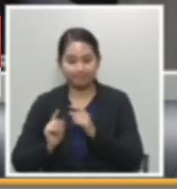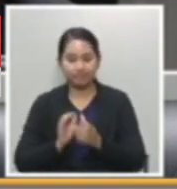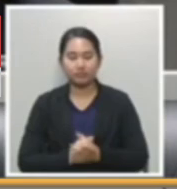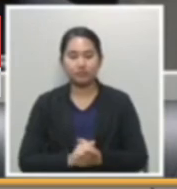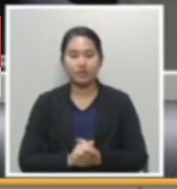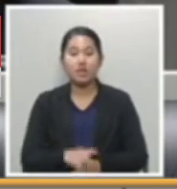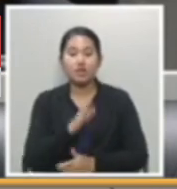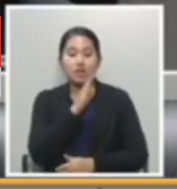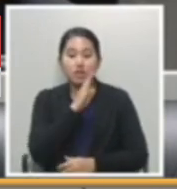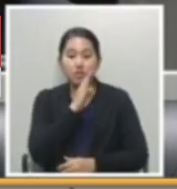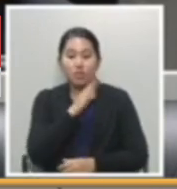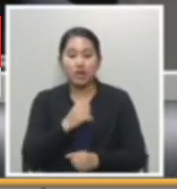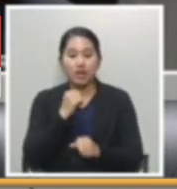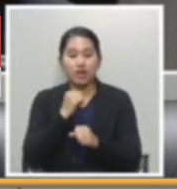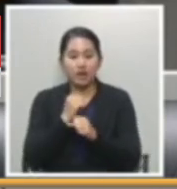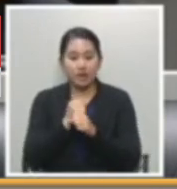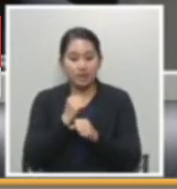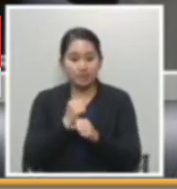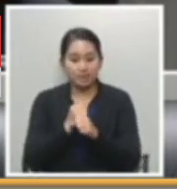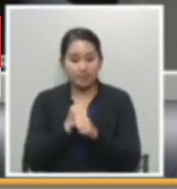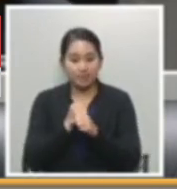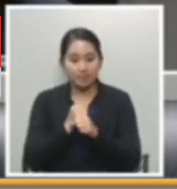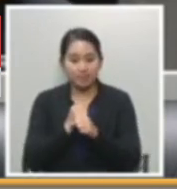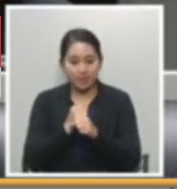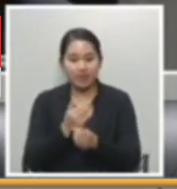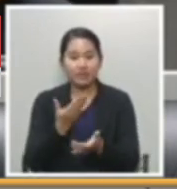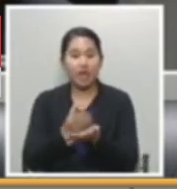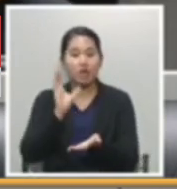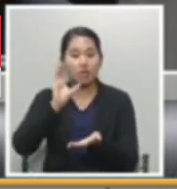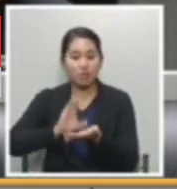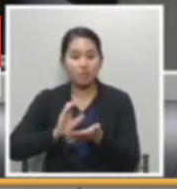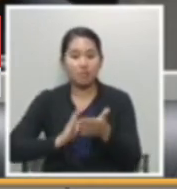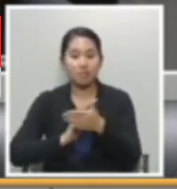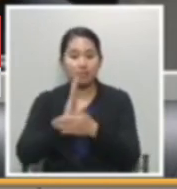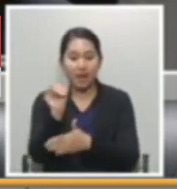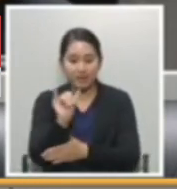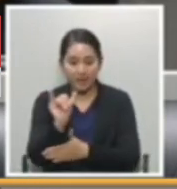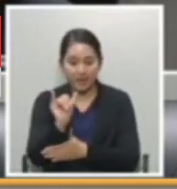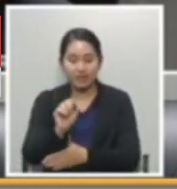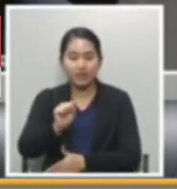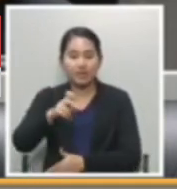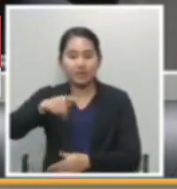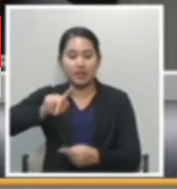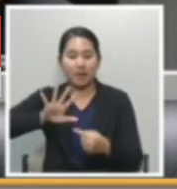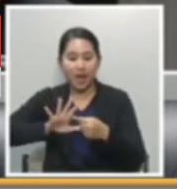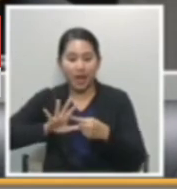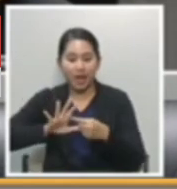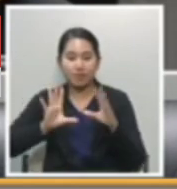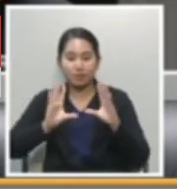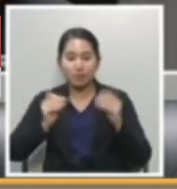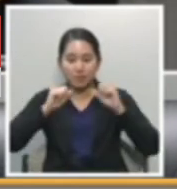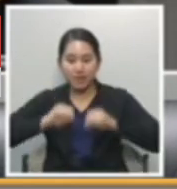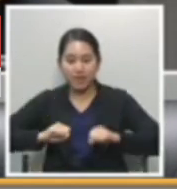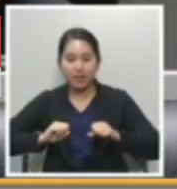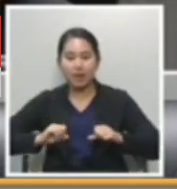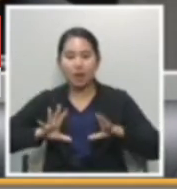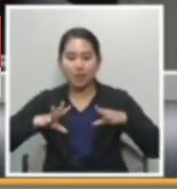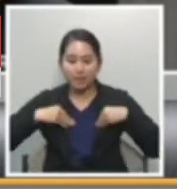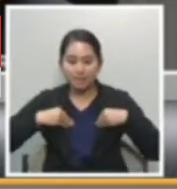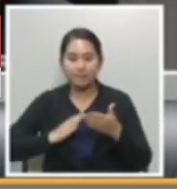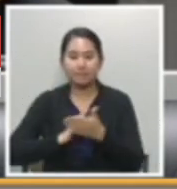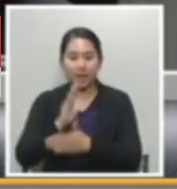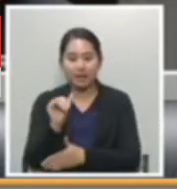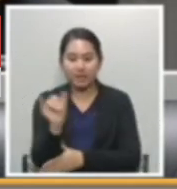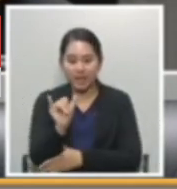ถ้าท่านกระทำสิ่งนี้โดยที่งบประมาณยังไม่ผ่านรัฐสภาไม่ผ่านสภาผู้แทนราษฎรและวุฒิท่